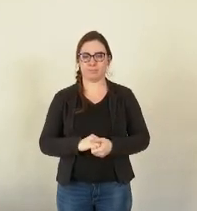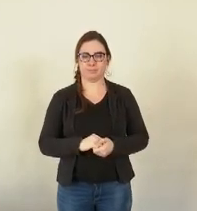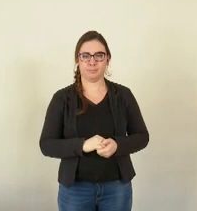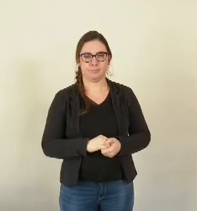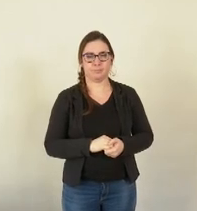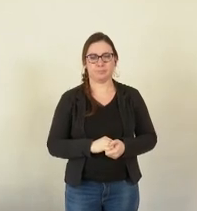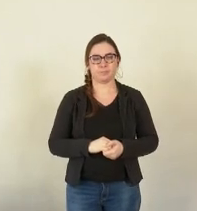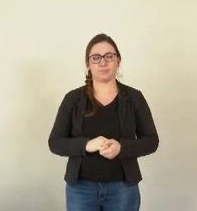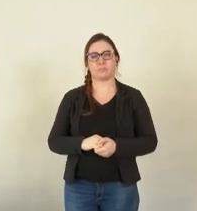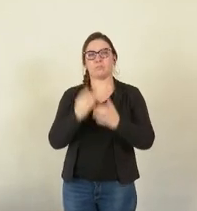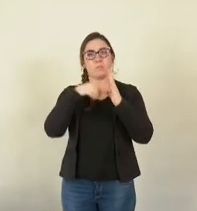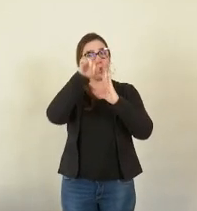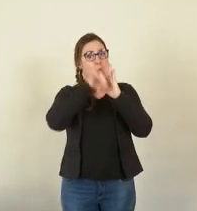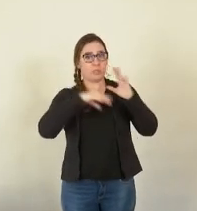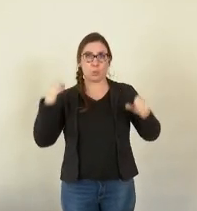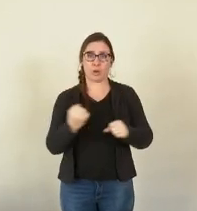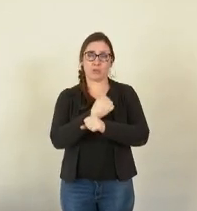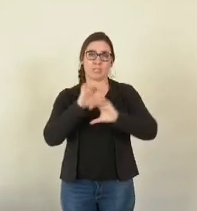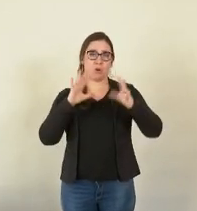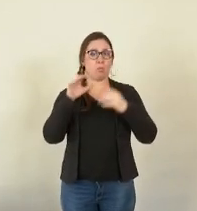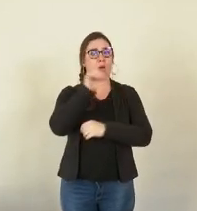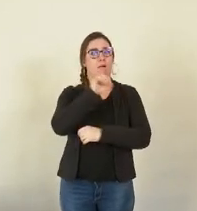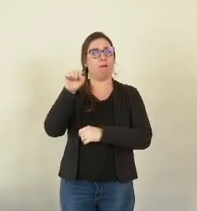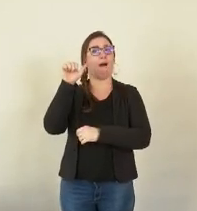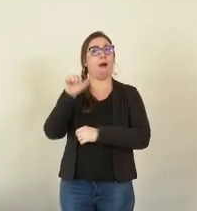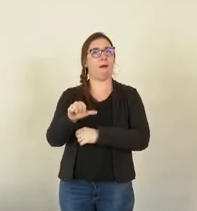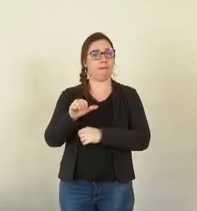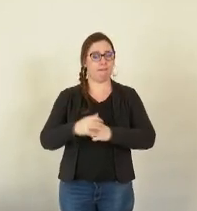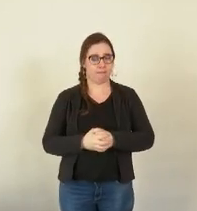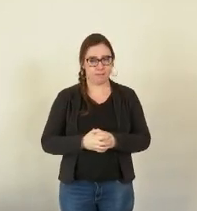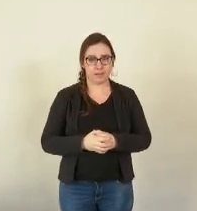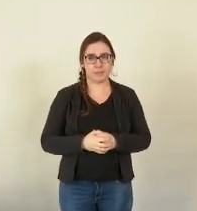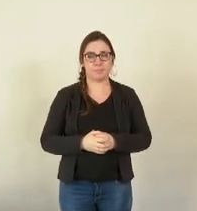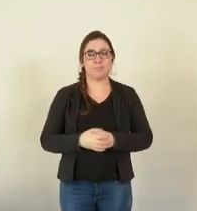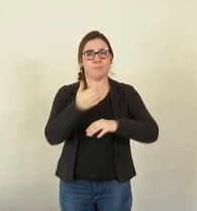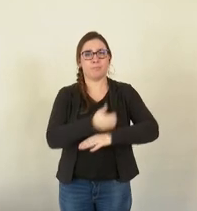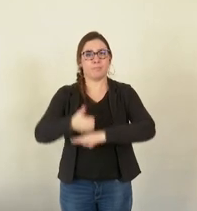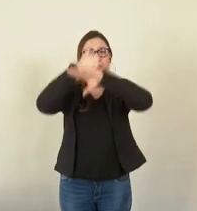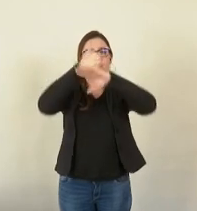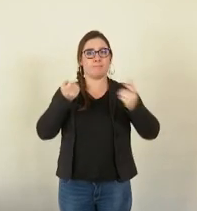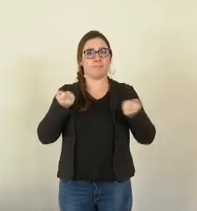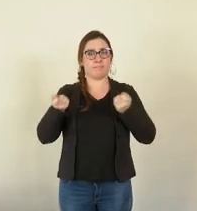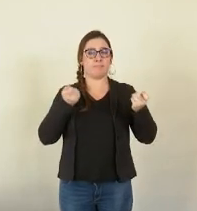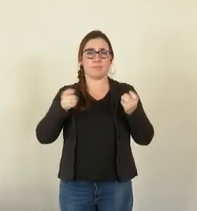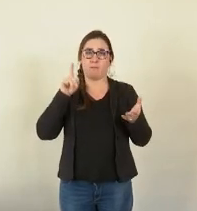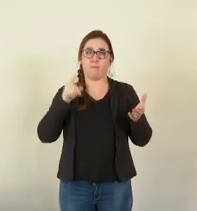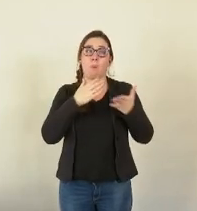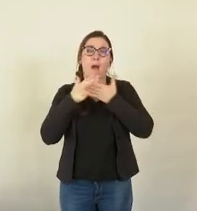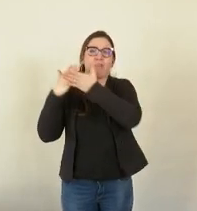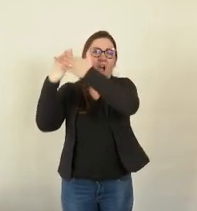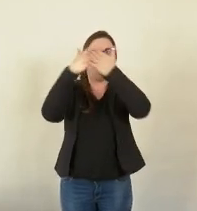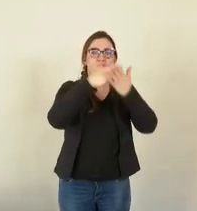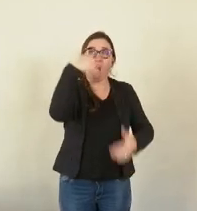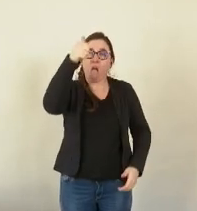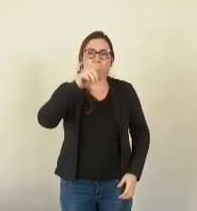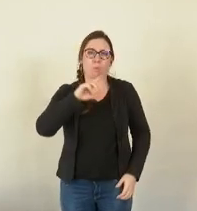conditions de réussite d'une initiative locale de sécurité sociale de l'alimentation est que la gouvernance soit largement partagé